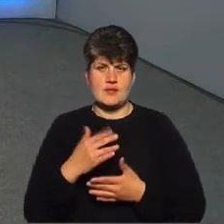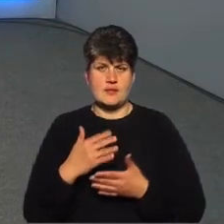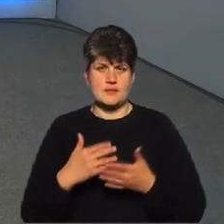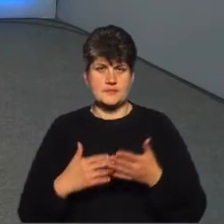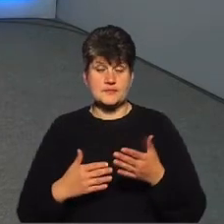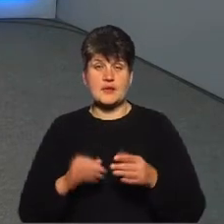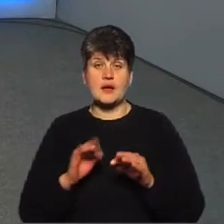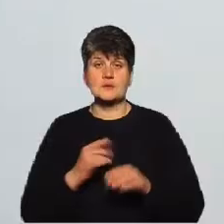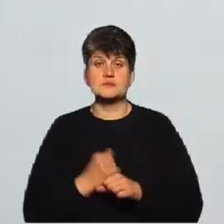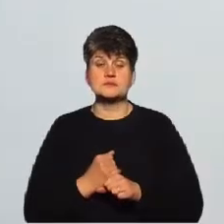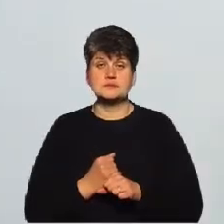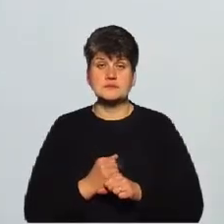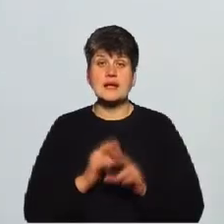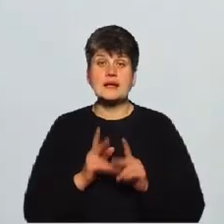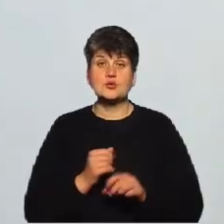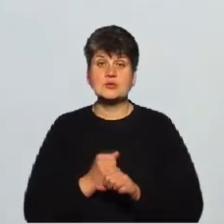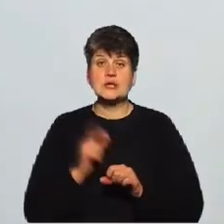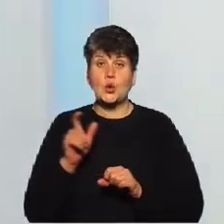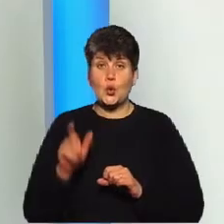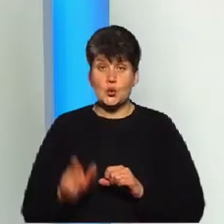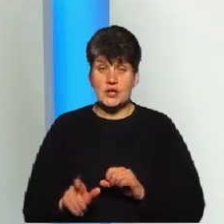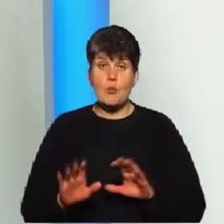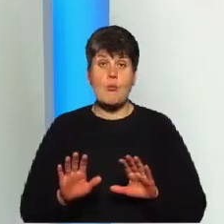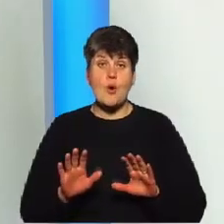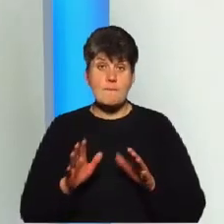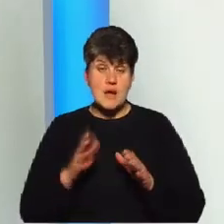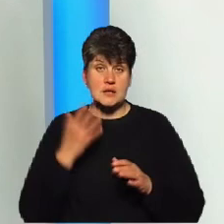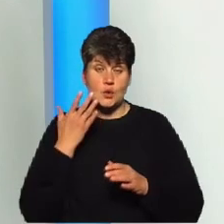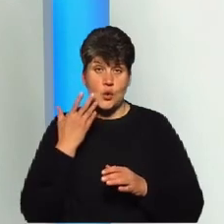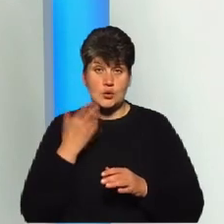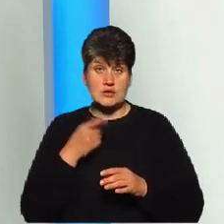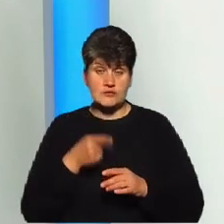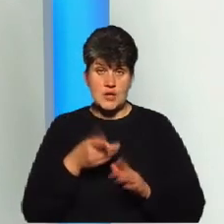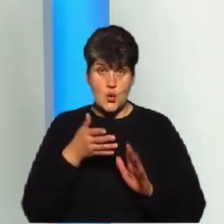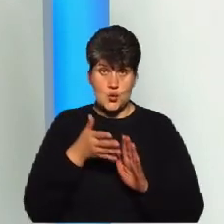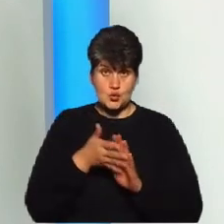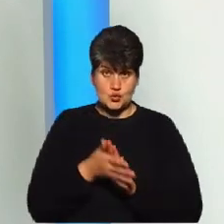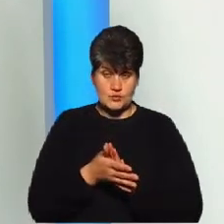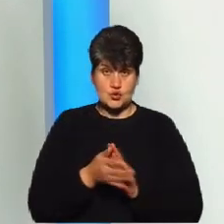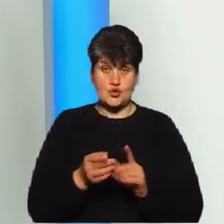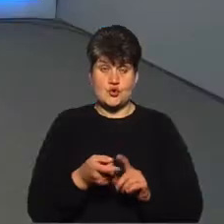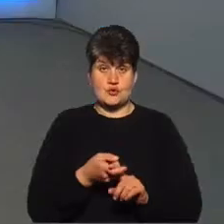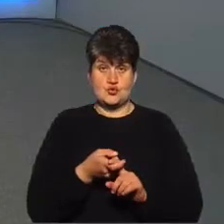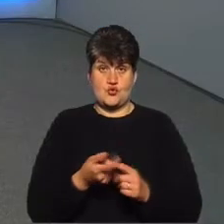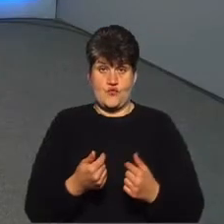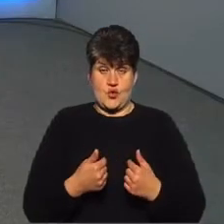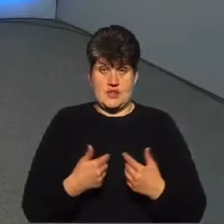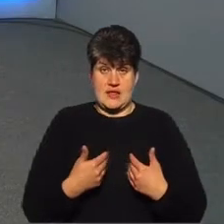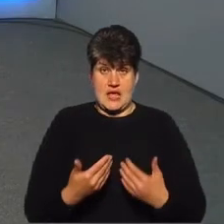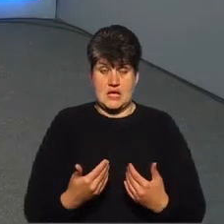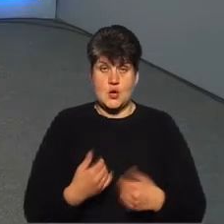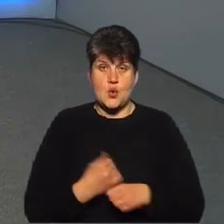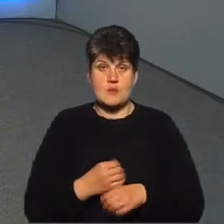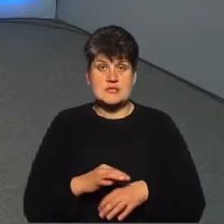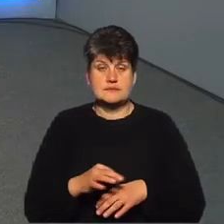Як вчинити людині на момент, от коли вона розуміє, що стосовно неї чиниться насильство?